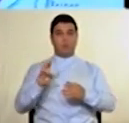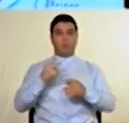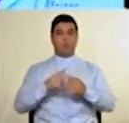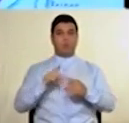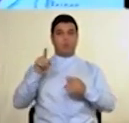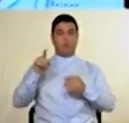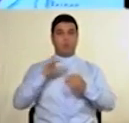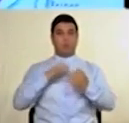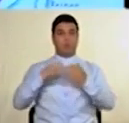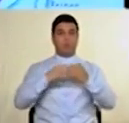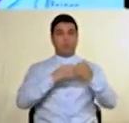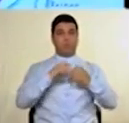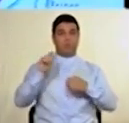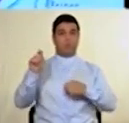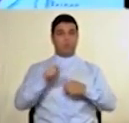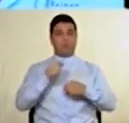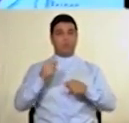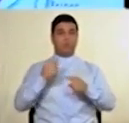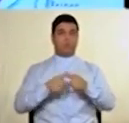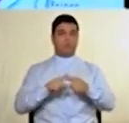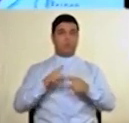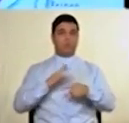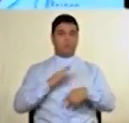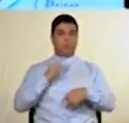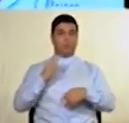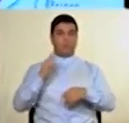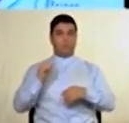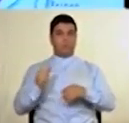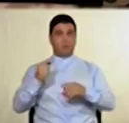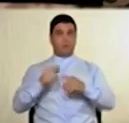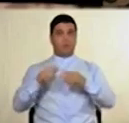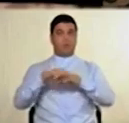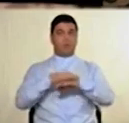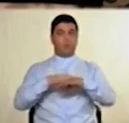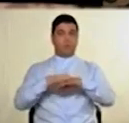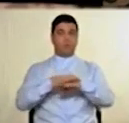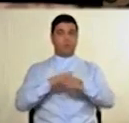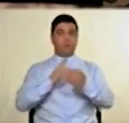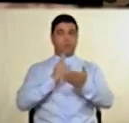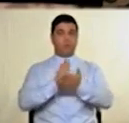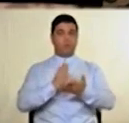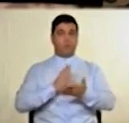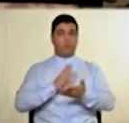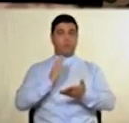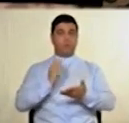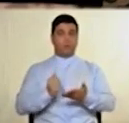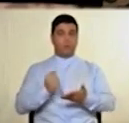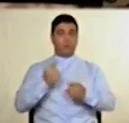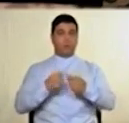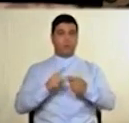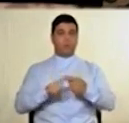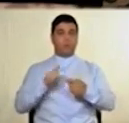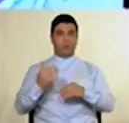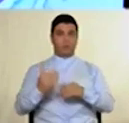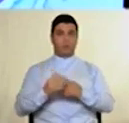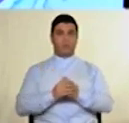qarshi kurashda ittifoqchi va hamkor topish uchun, demak, g'arbga yo'naltiriladi. Va ana shu, demak,